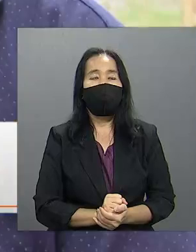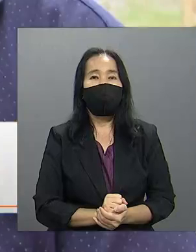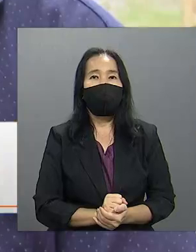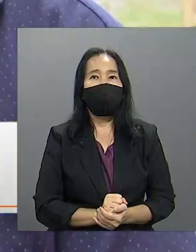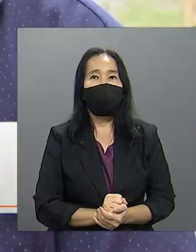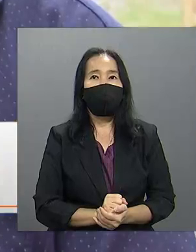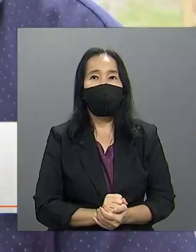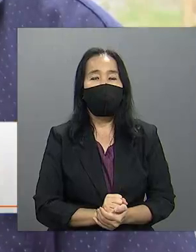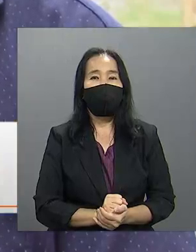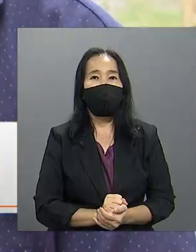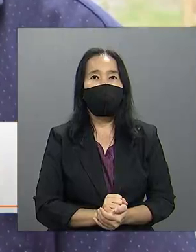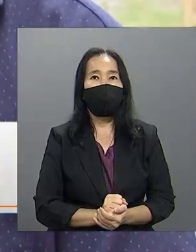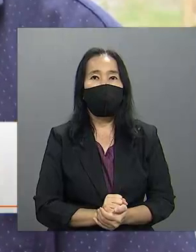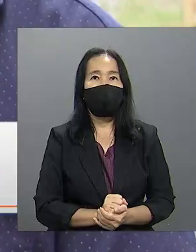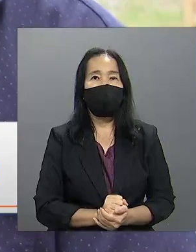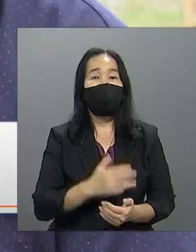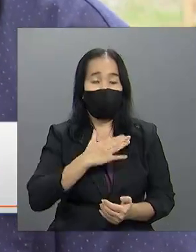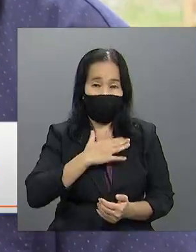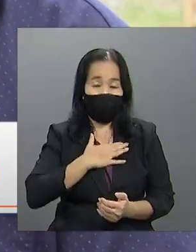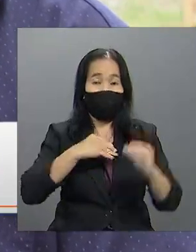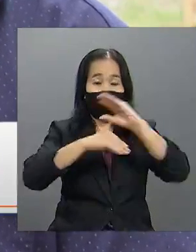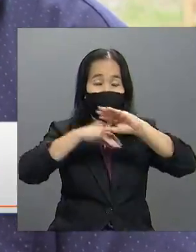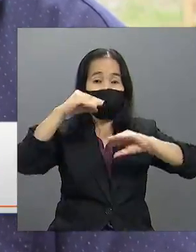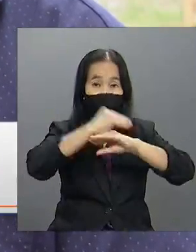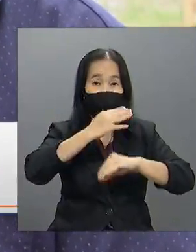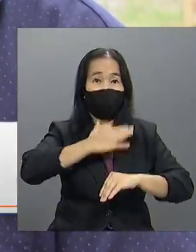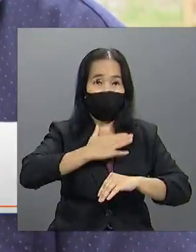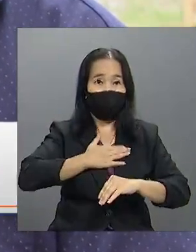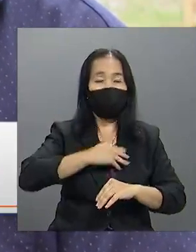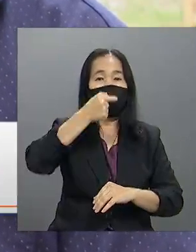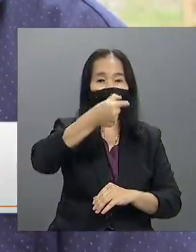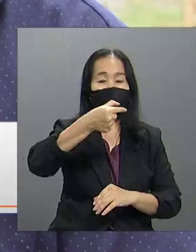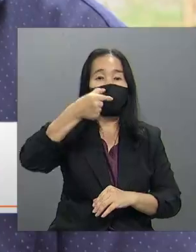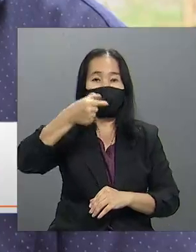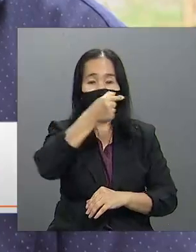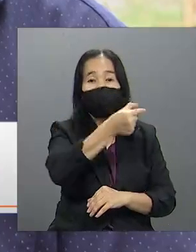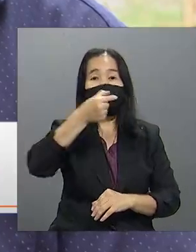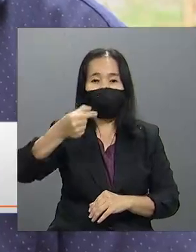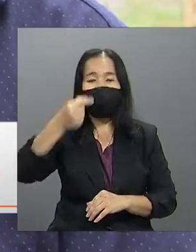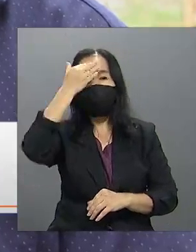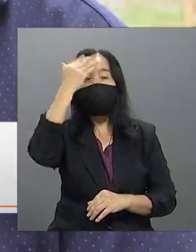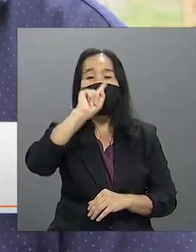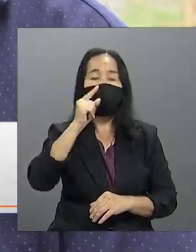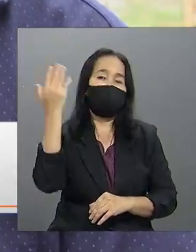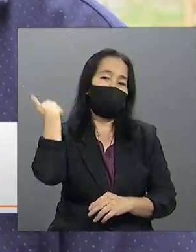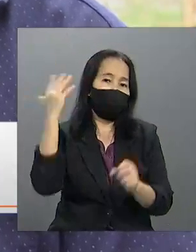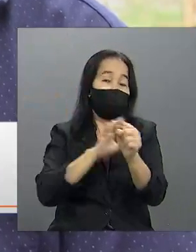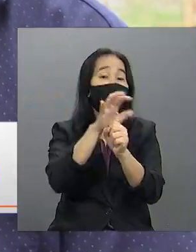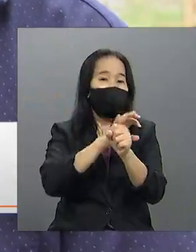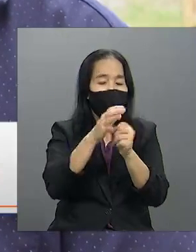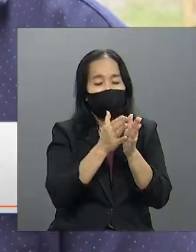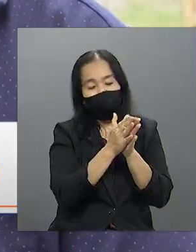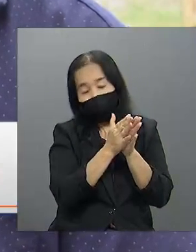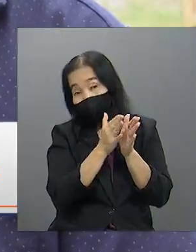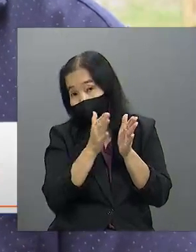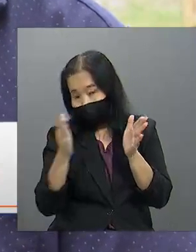ก็กลไกตรงนี้มันเกิดขึ้นเพราะโควิดมันระบาดมาได้ระยะเวลาเดือนกว่า